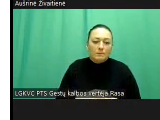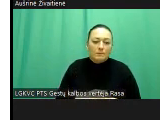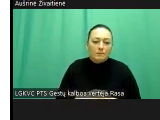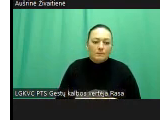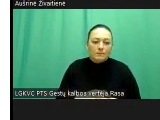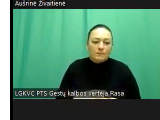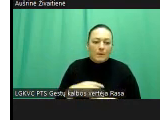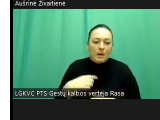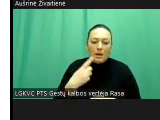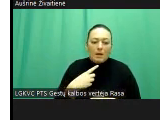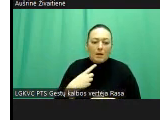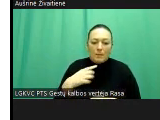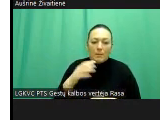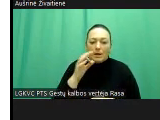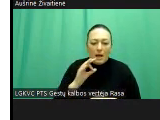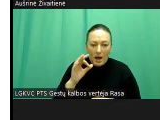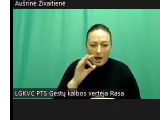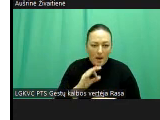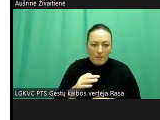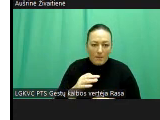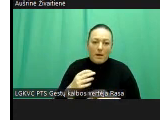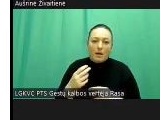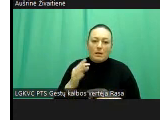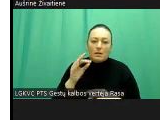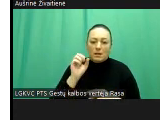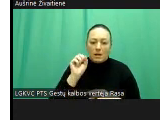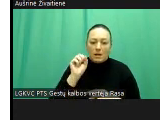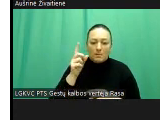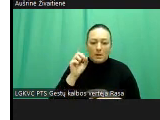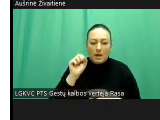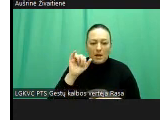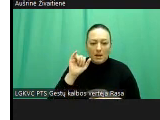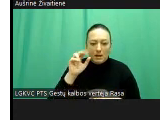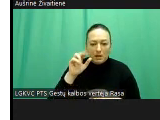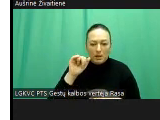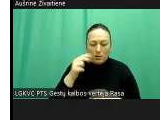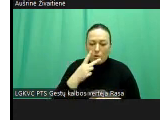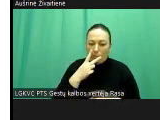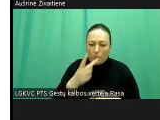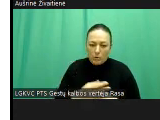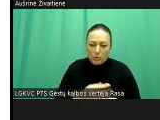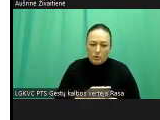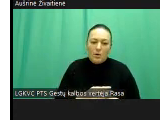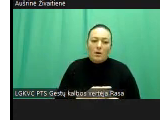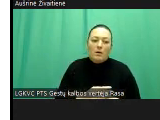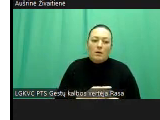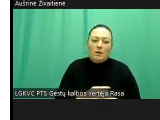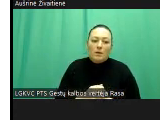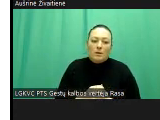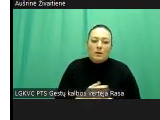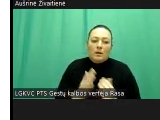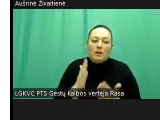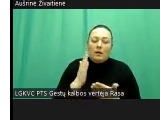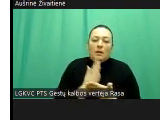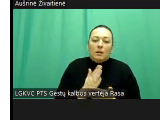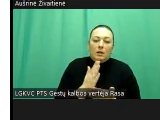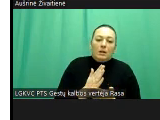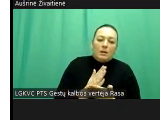perėti prie tarp dalykinio požiūrio, kas yra horizontalioji integracija. Ir atrodo, kad tai yra